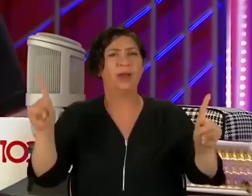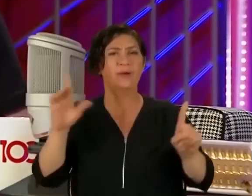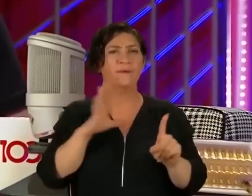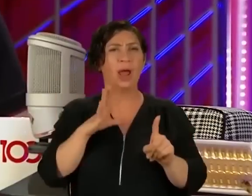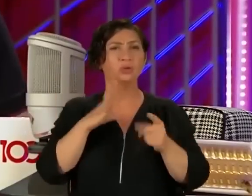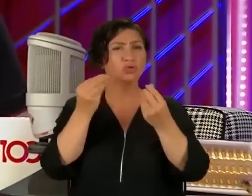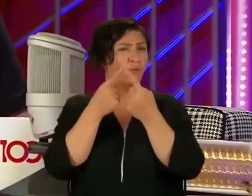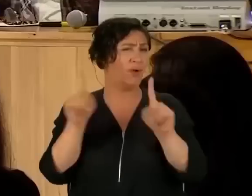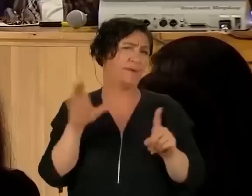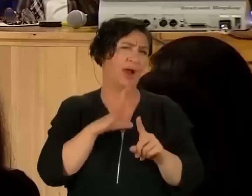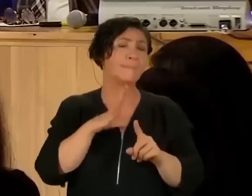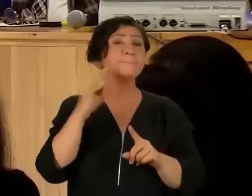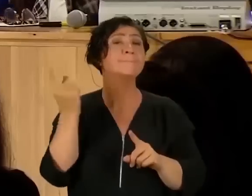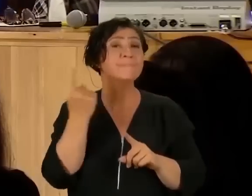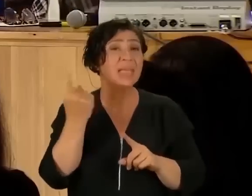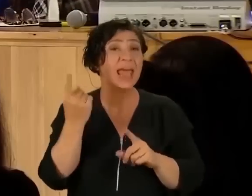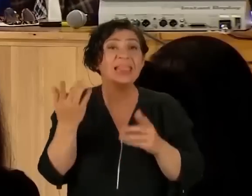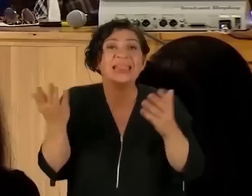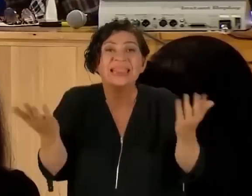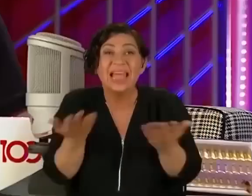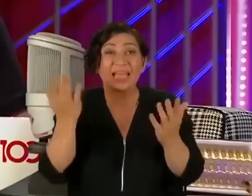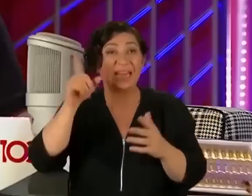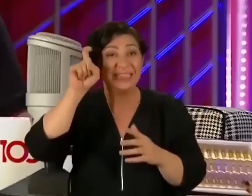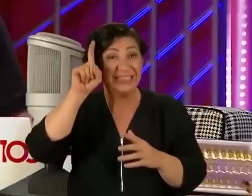var. Korkunç bir fark var. Bir kere